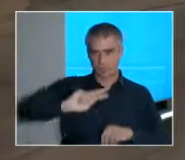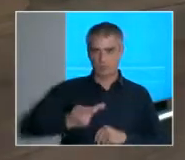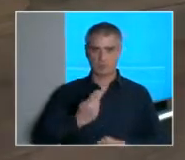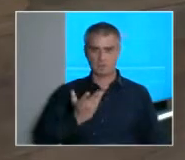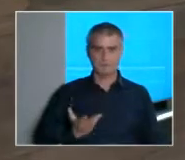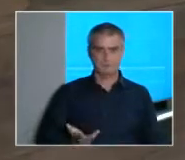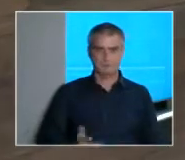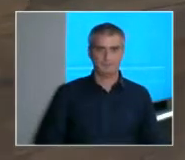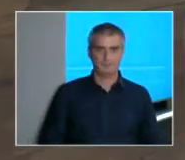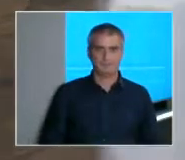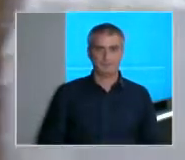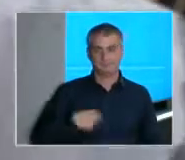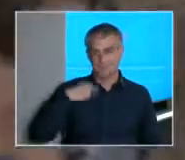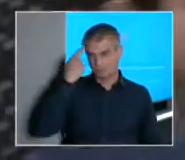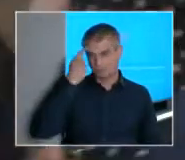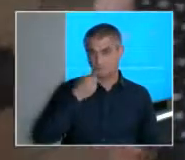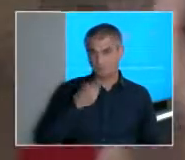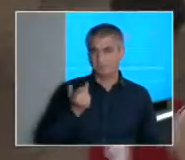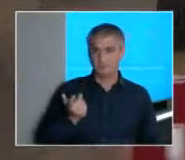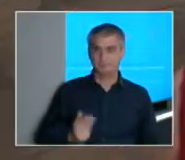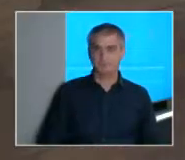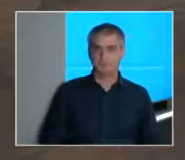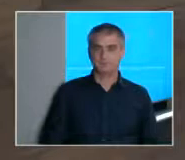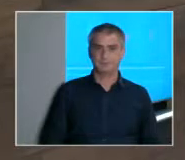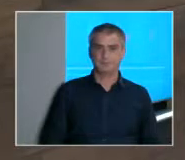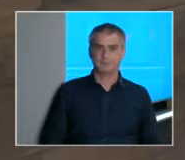לבחירות נוספות? אני חושב שמדובר פה בעצם